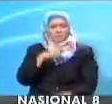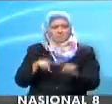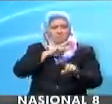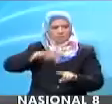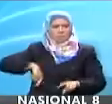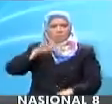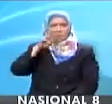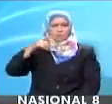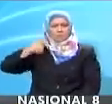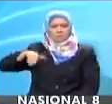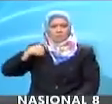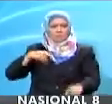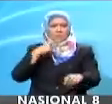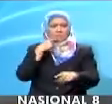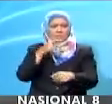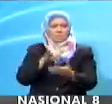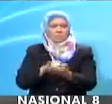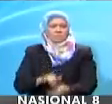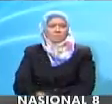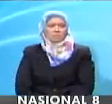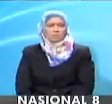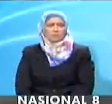dakwaan tersebut.